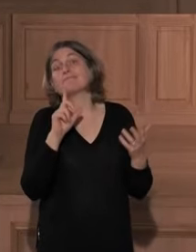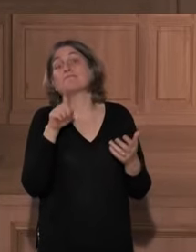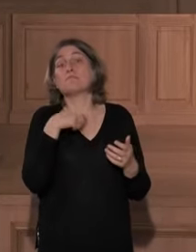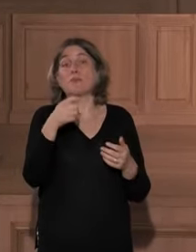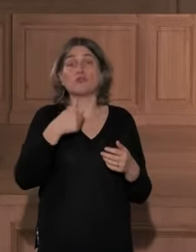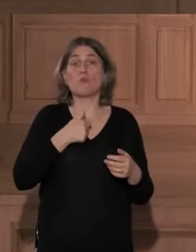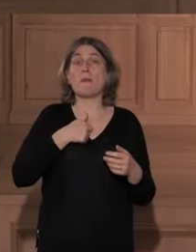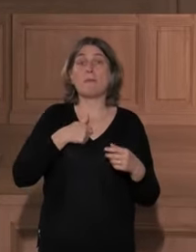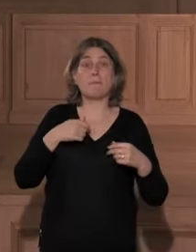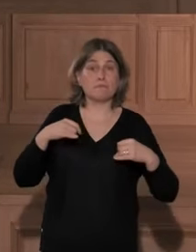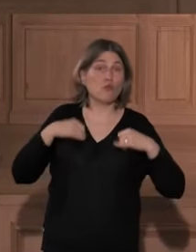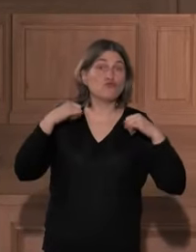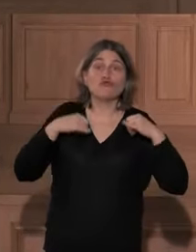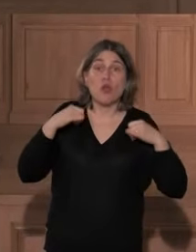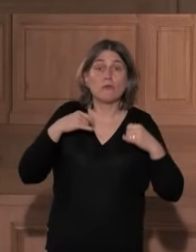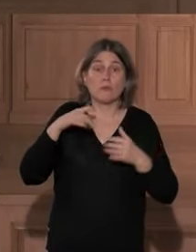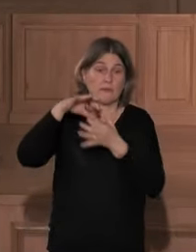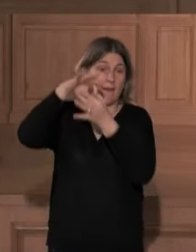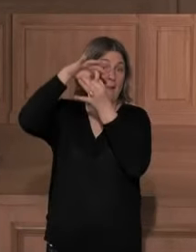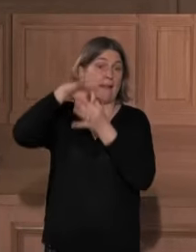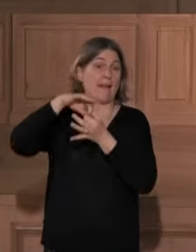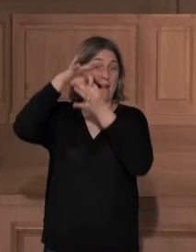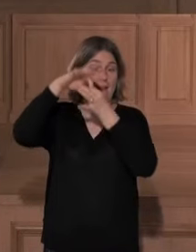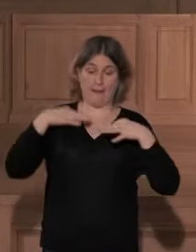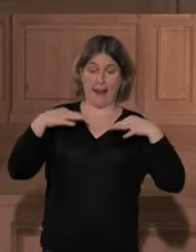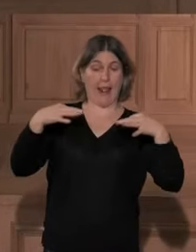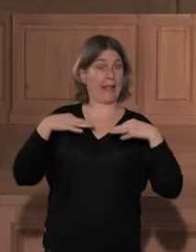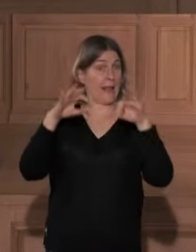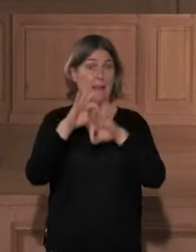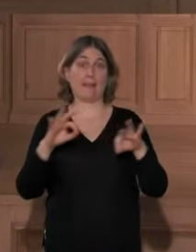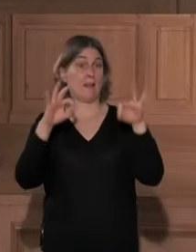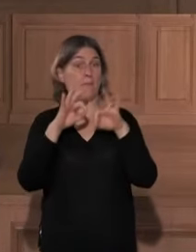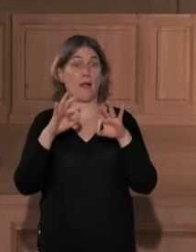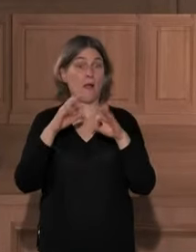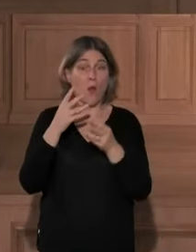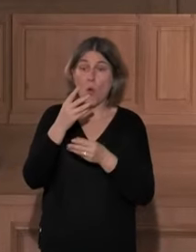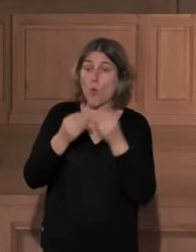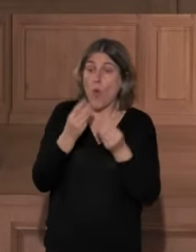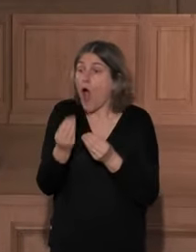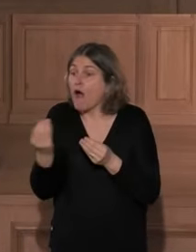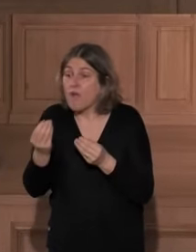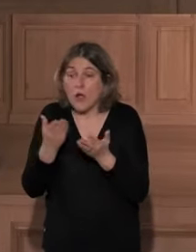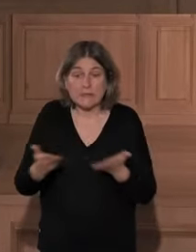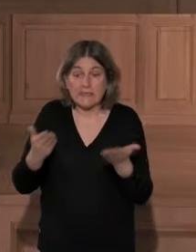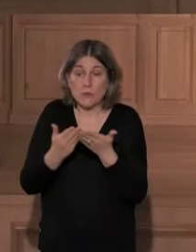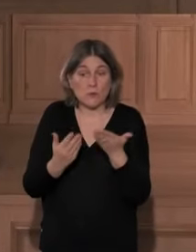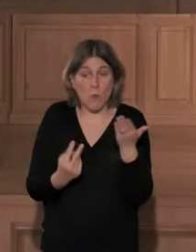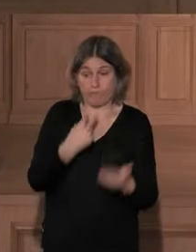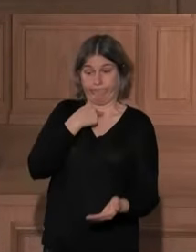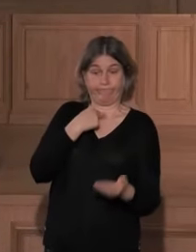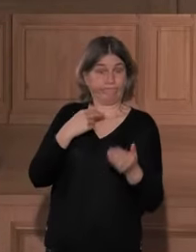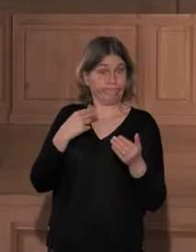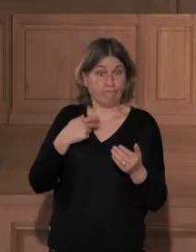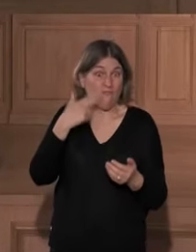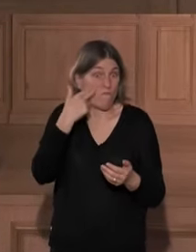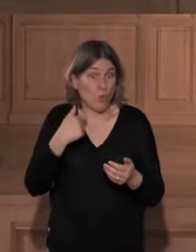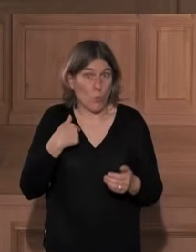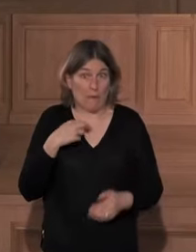âge, moi, je n'ai pas grandi à l'école laïque avec des enfants en situation de handicap. Donc, j'ai très peu vu dans mon enfance et dans